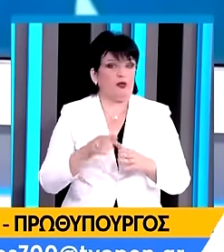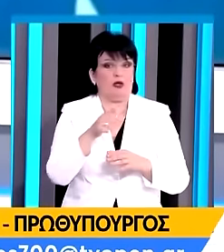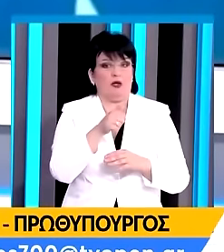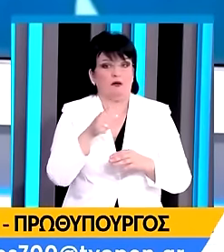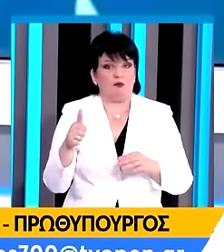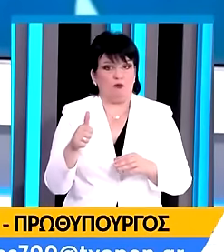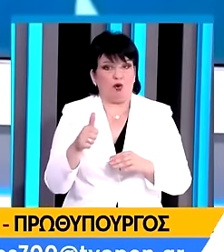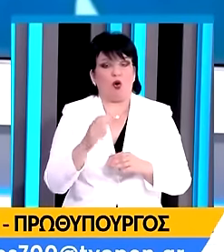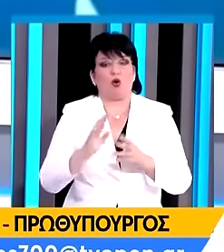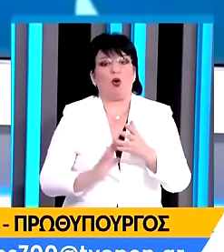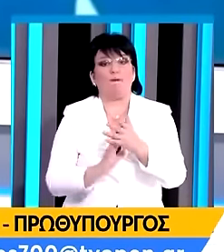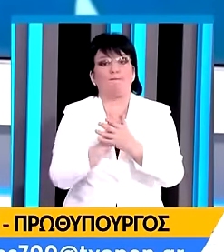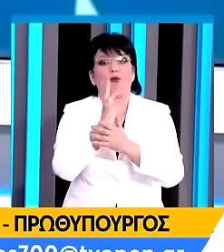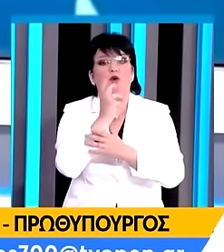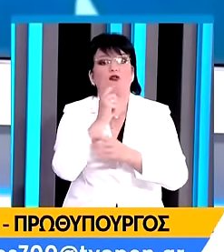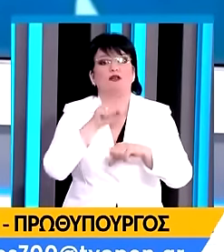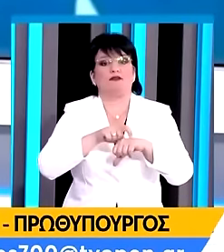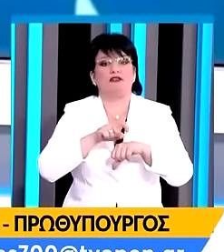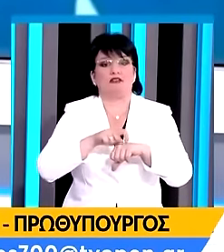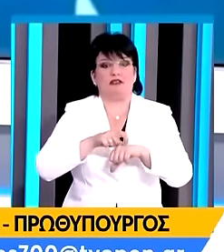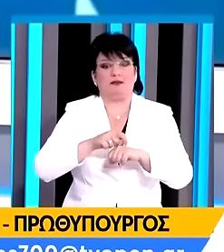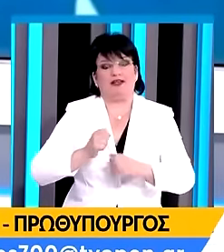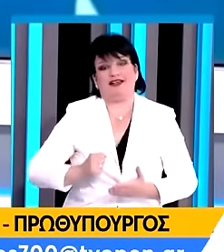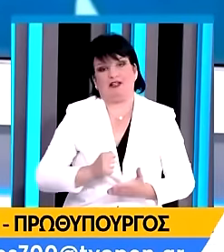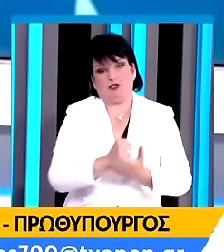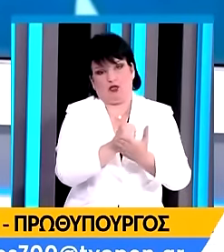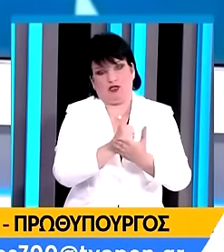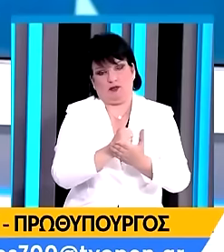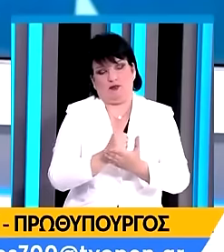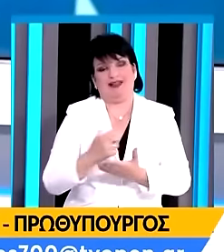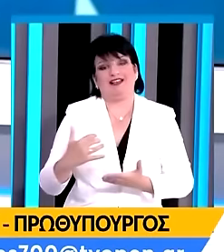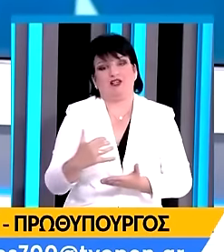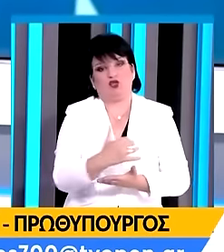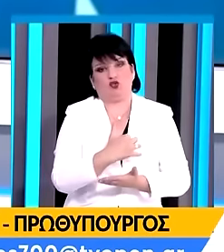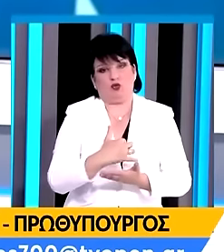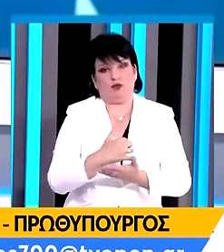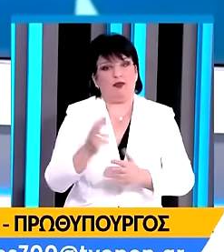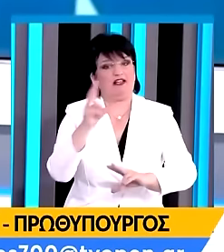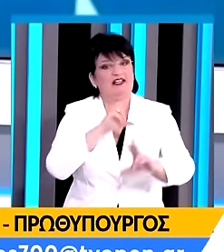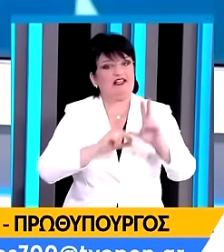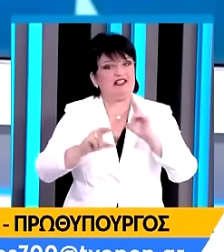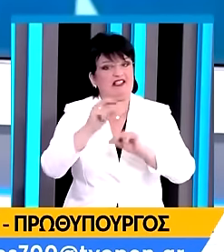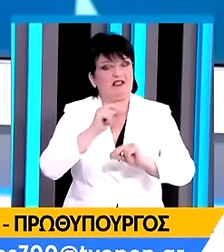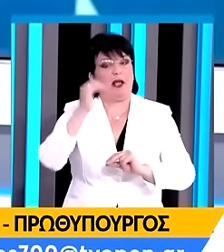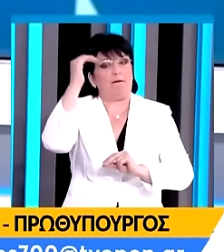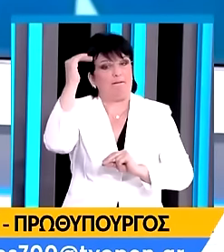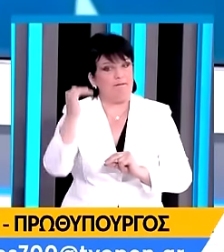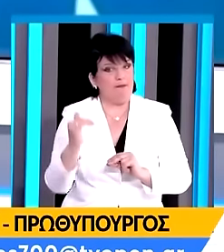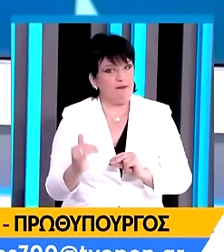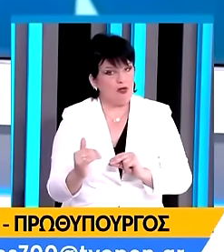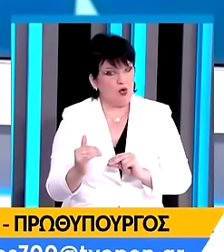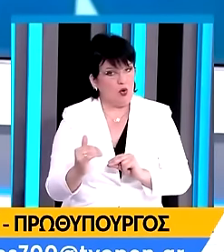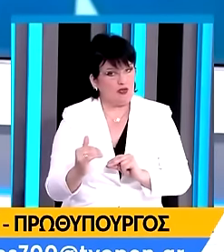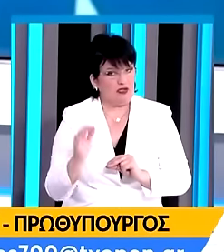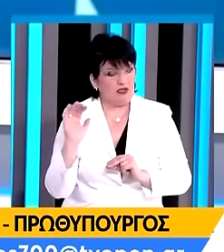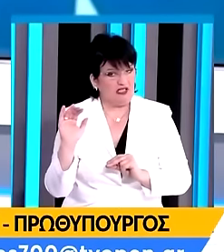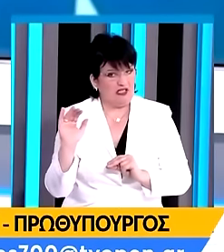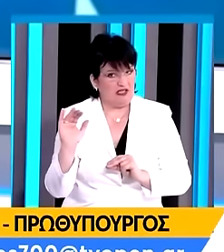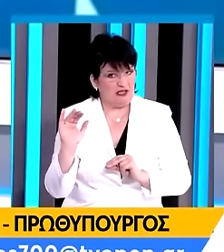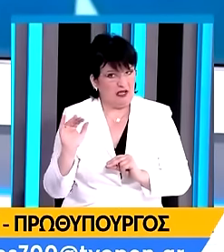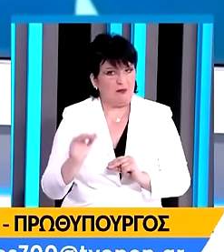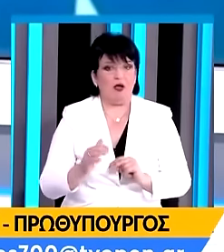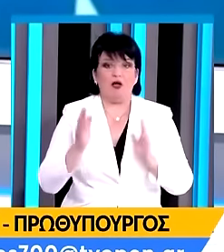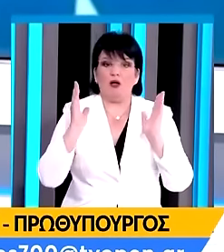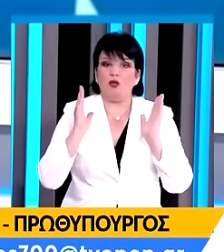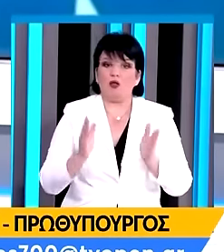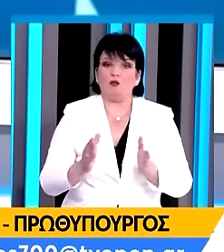τρόπος αυτή τη στιγμή να στηρίξουμε το διαθέσιμο εισόδημα. Έχουμε συζητήσει κάποιες στοχευμένες μειώσεις φορολογικών στελεστών. Θα